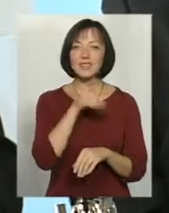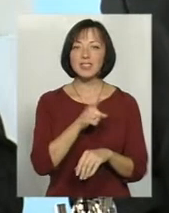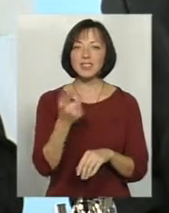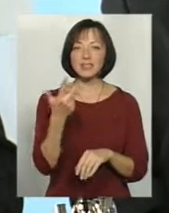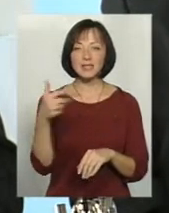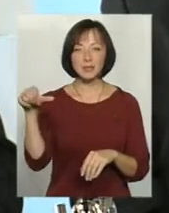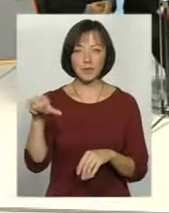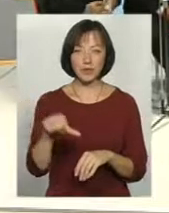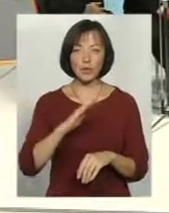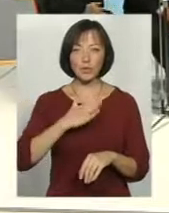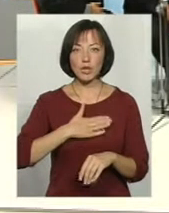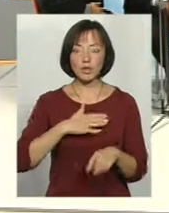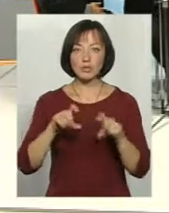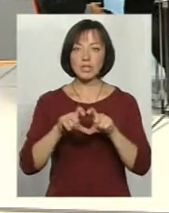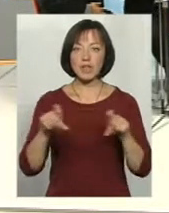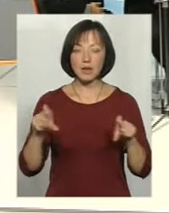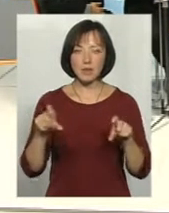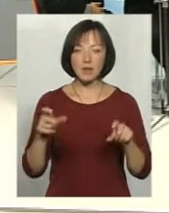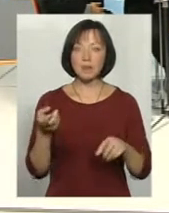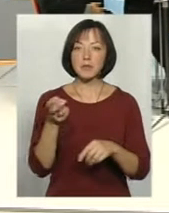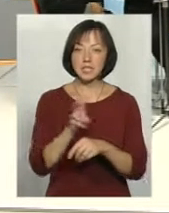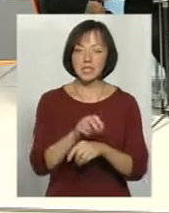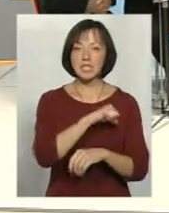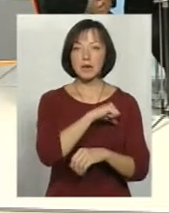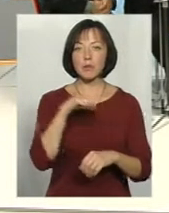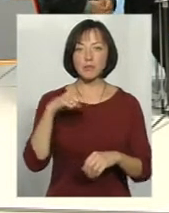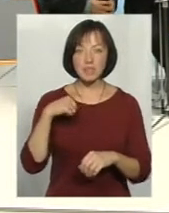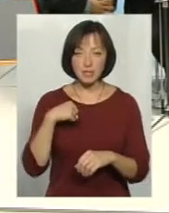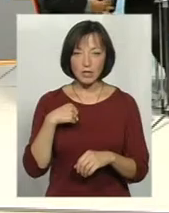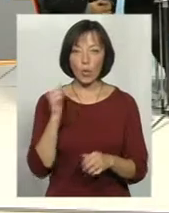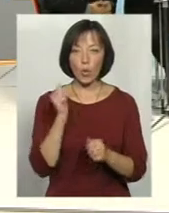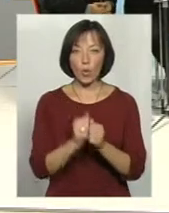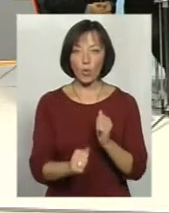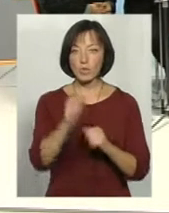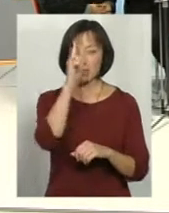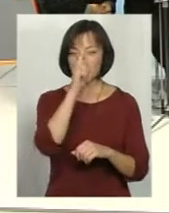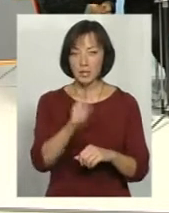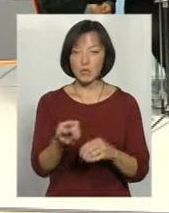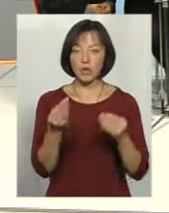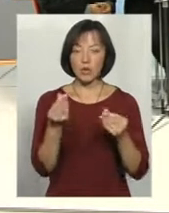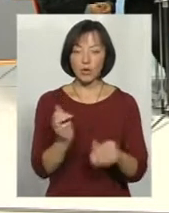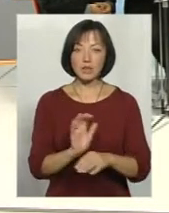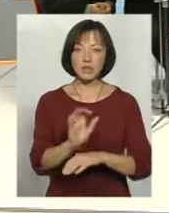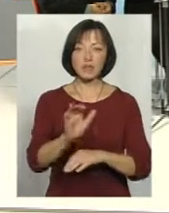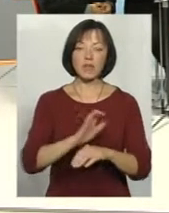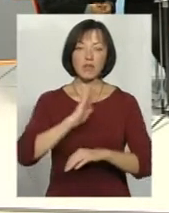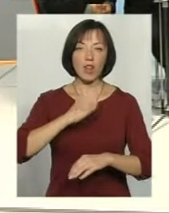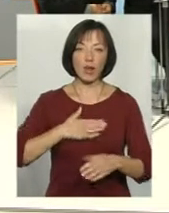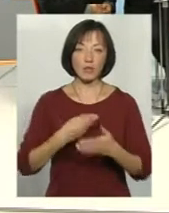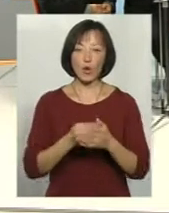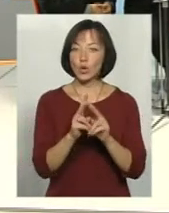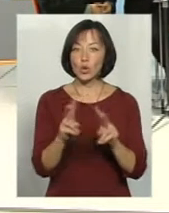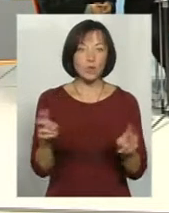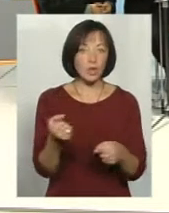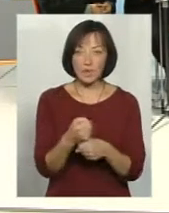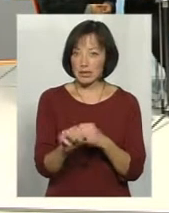хвилин. Лікувальному закладі прийшли і самостійно, і кожен місяць йдуть відрахування в наш фонд. Ніхто